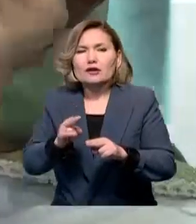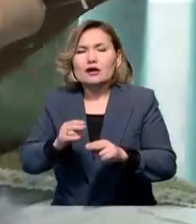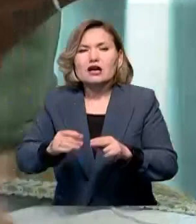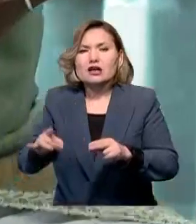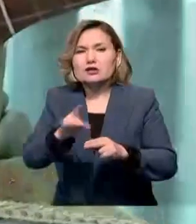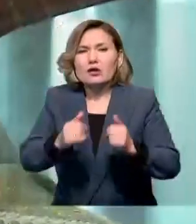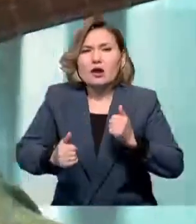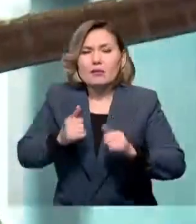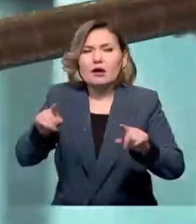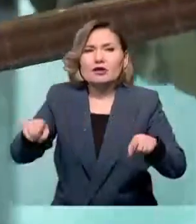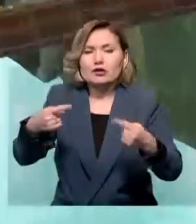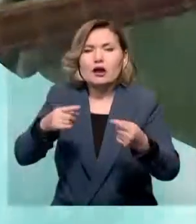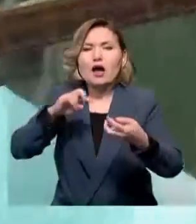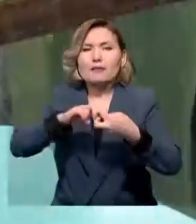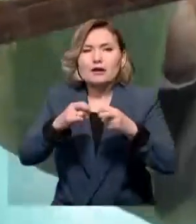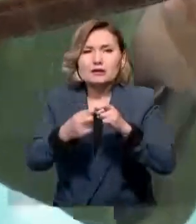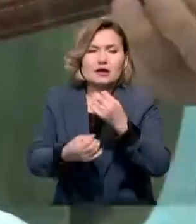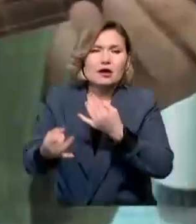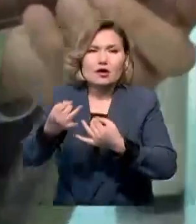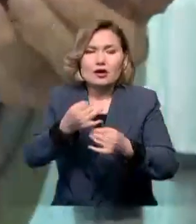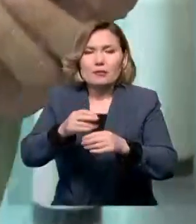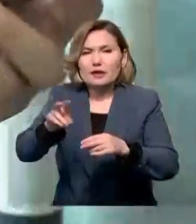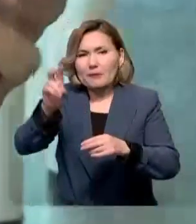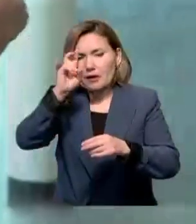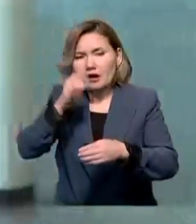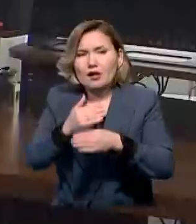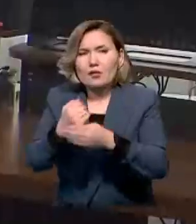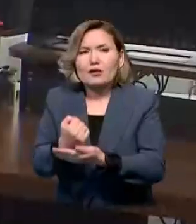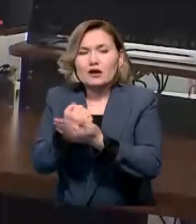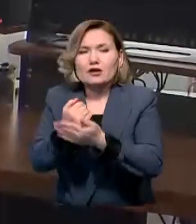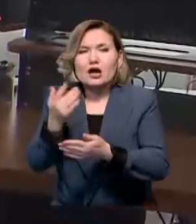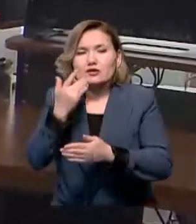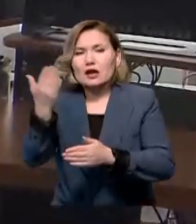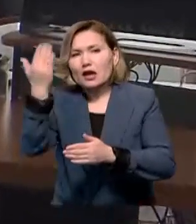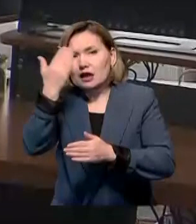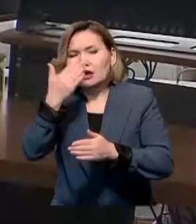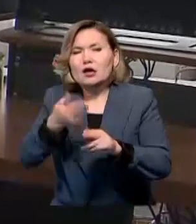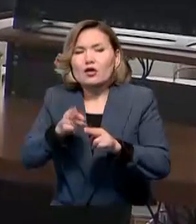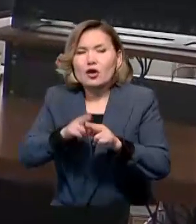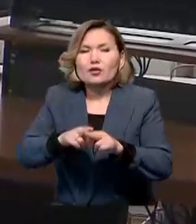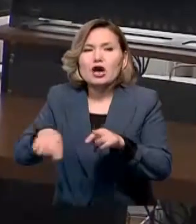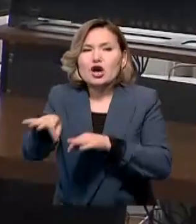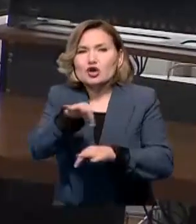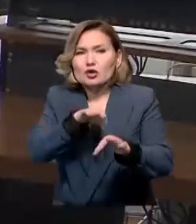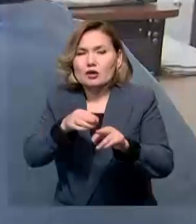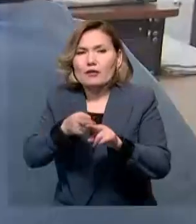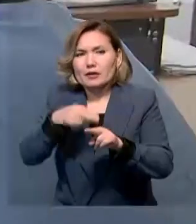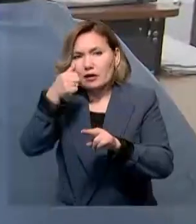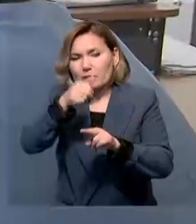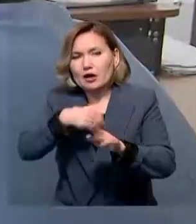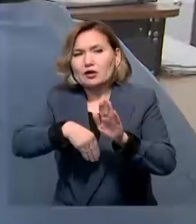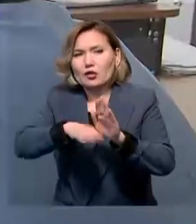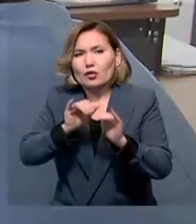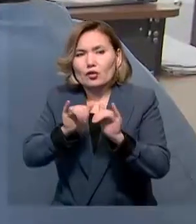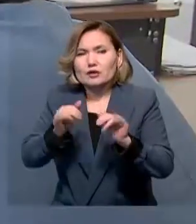мәртебесін қалпына келтіру мәселесі де назарға алынған. Ал мемлекеттік қолдауға үміткер киножобаларды конкурстық іріктеу ережелері биылдан бастап